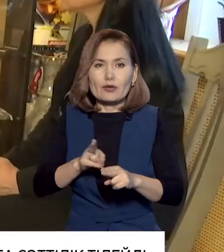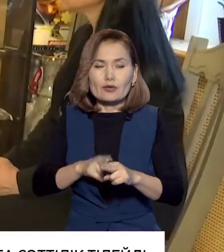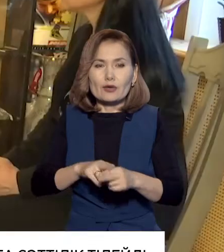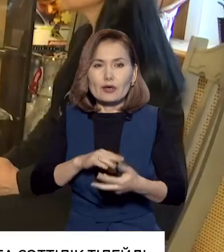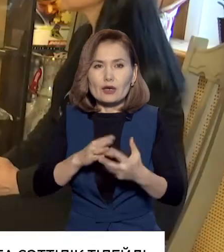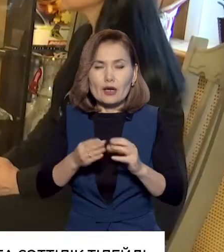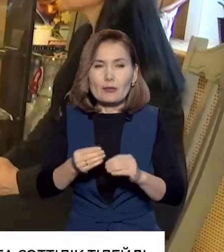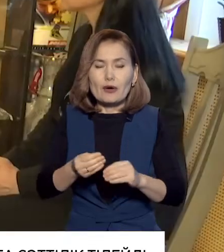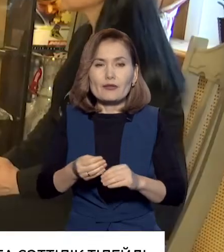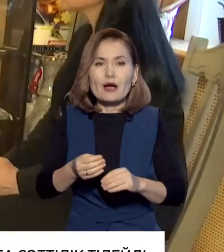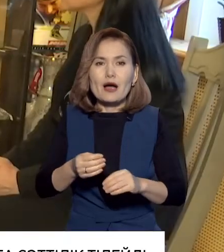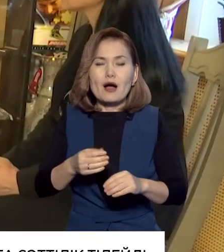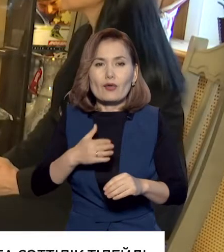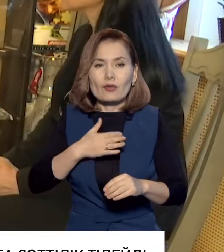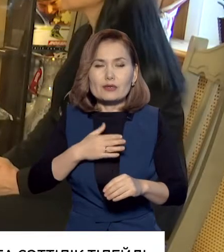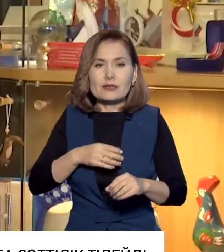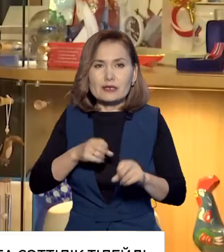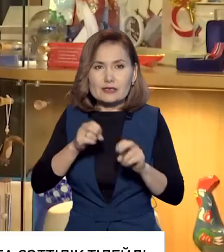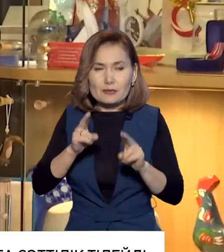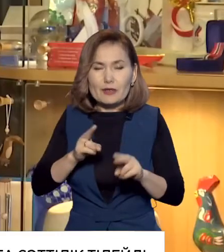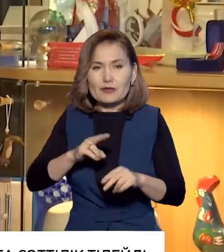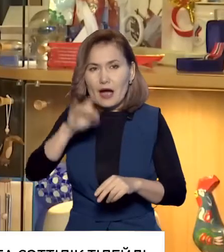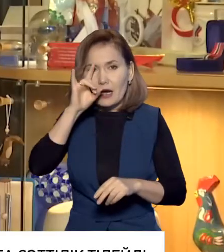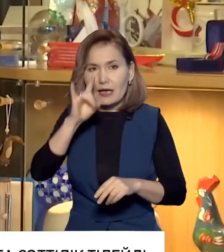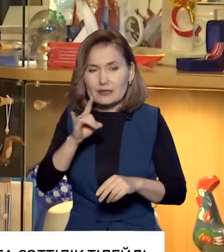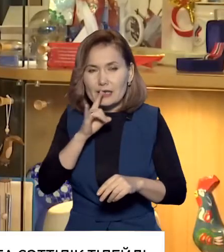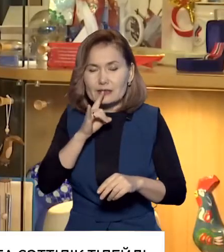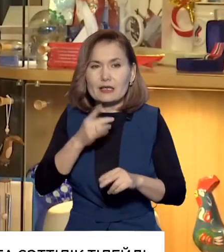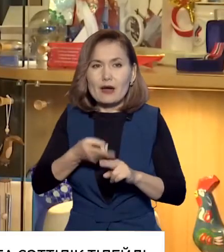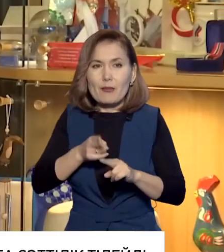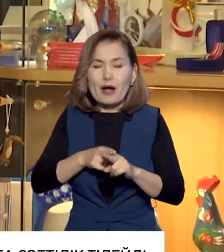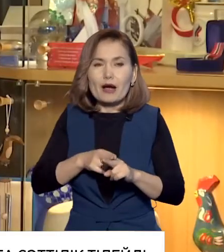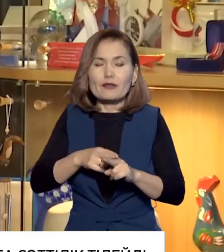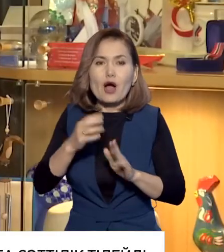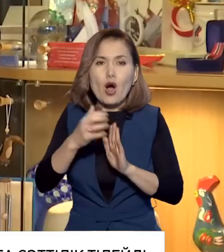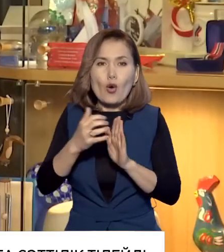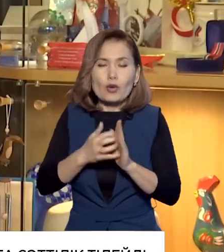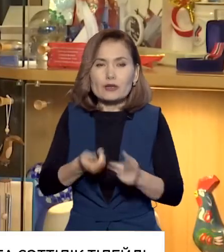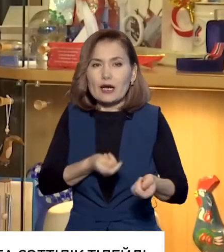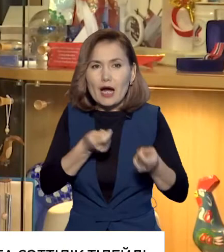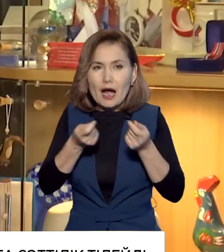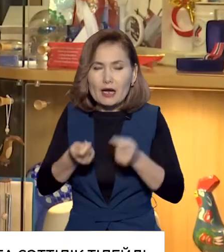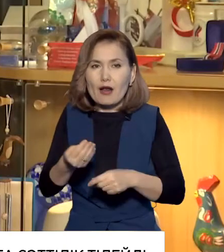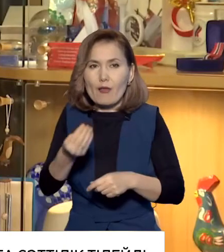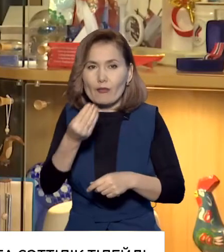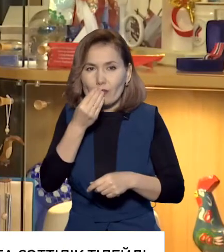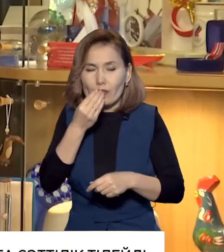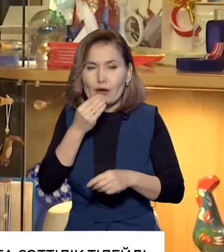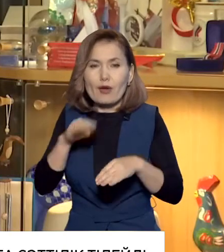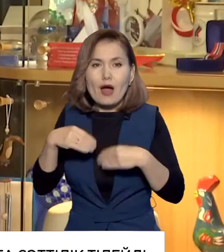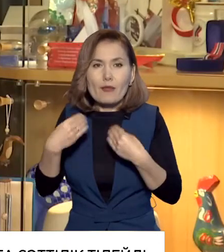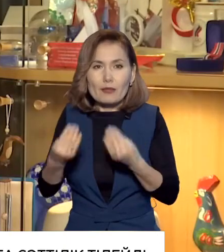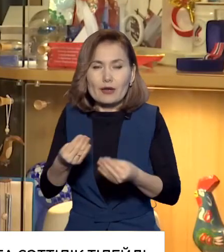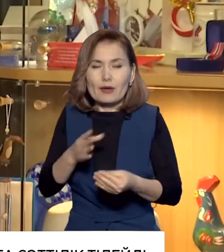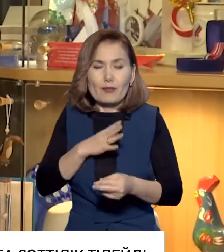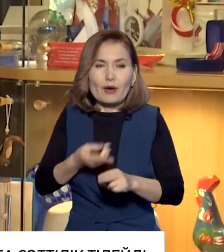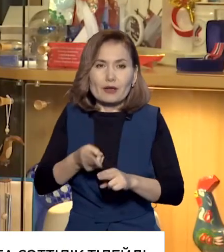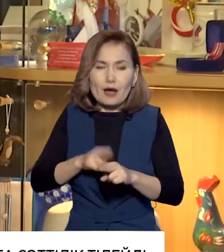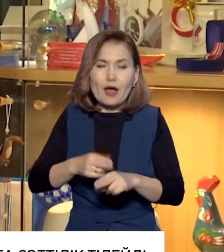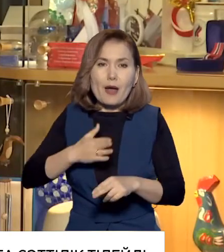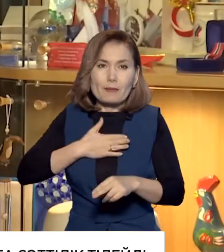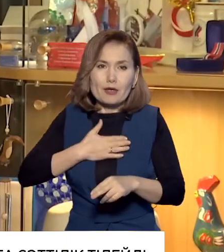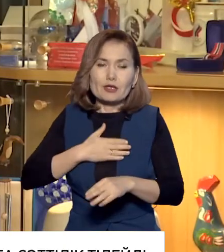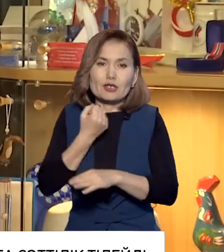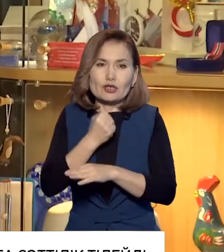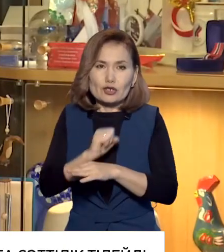витамин көп жеп ал», деп елден қара уылдырық әкеп берді. Соны нанға жағып жеп алдым. Бәлкім елден келген сол қара уылдырықта менің